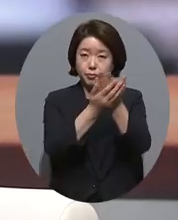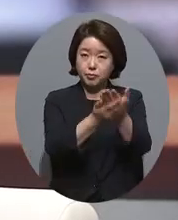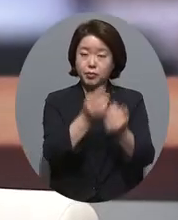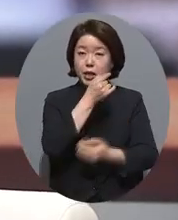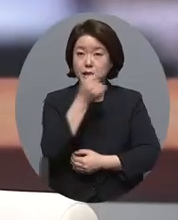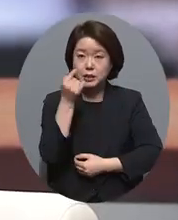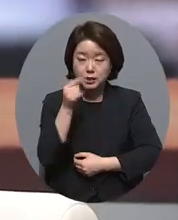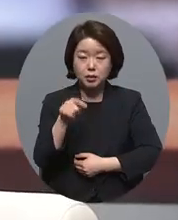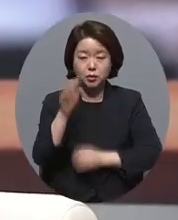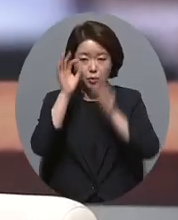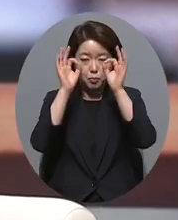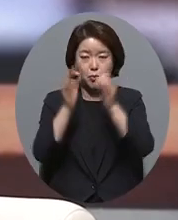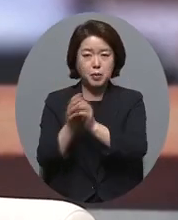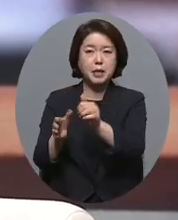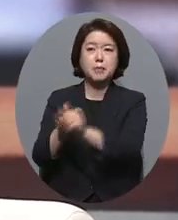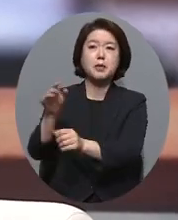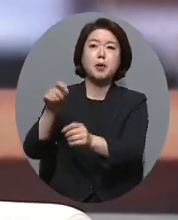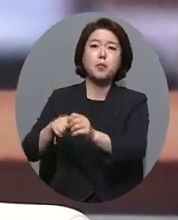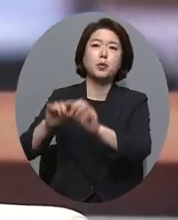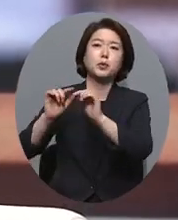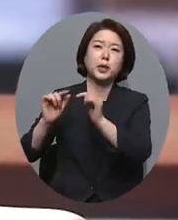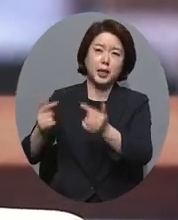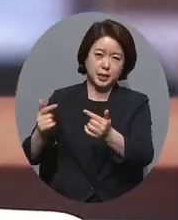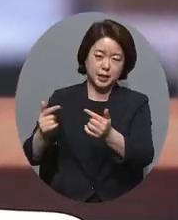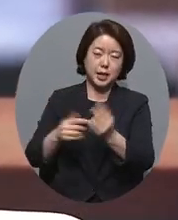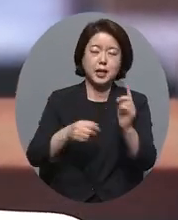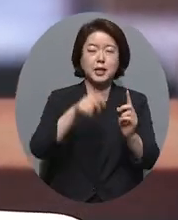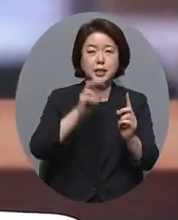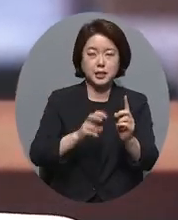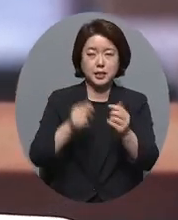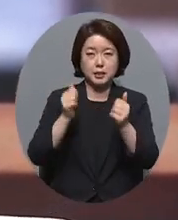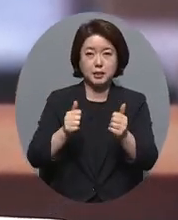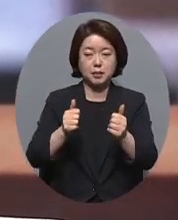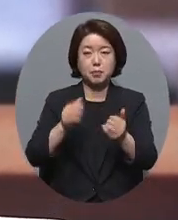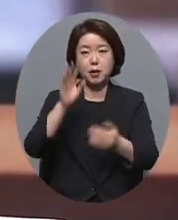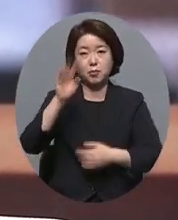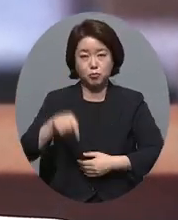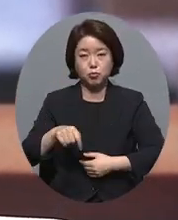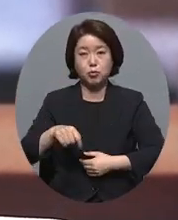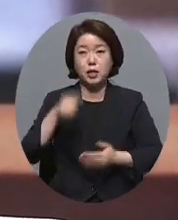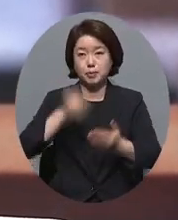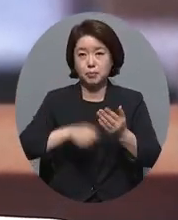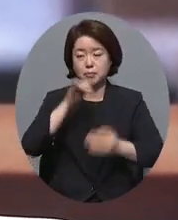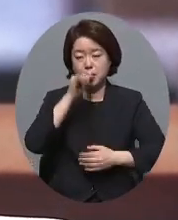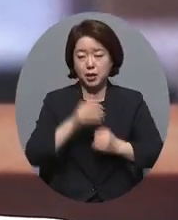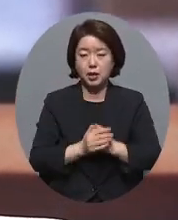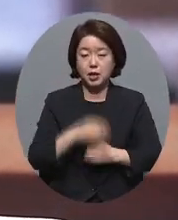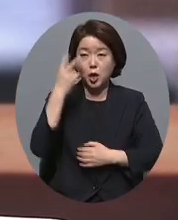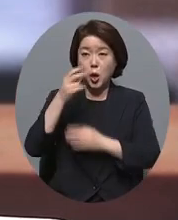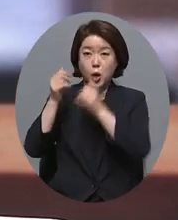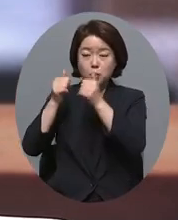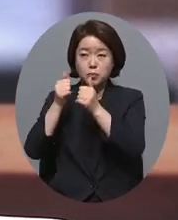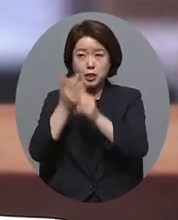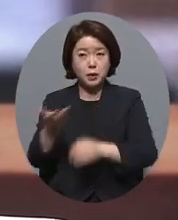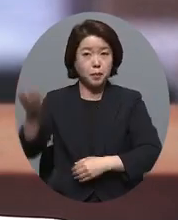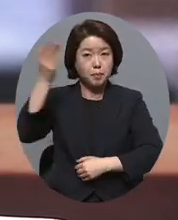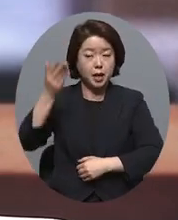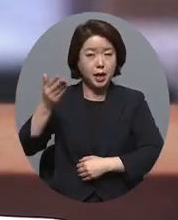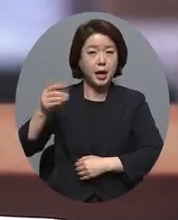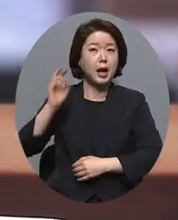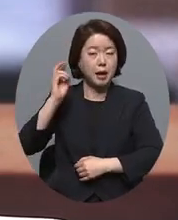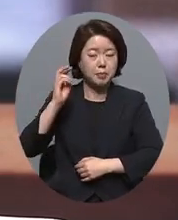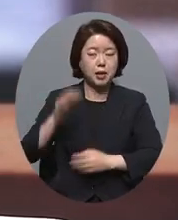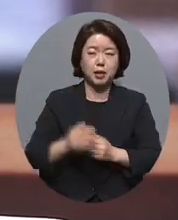비방 목적이라고 볼 수 없다라는게 이제 일심재판부에 판단입니다 2심 검찰의 항소할 것으로 보여지는데 2심에서는 또